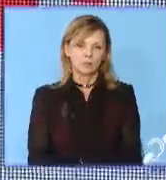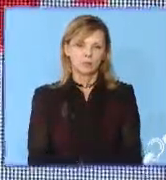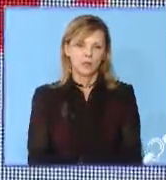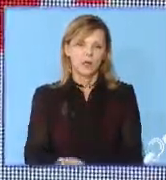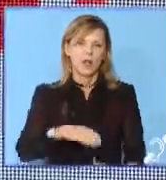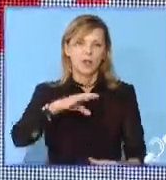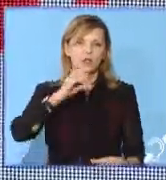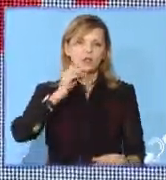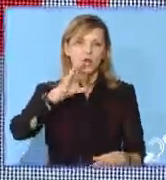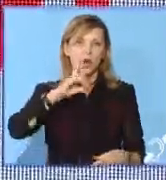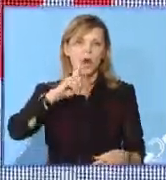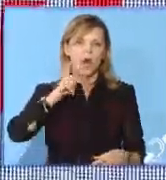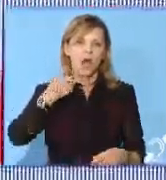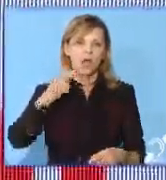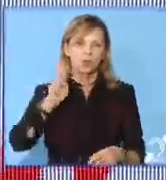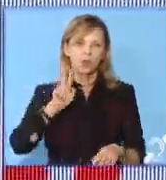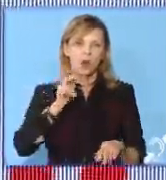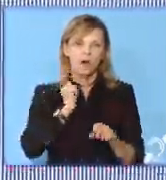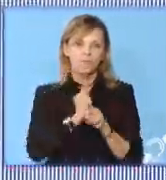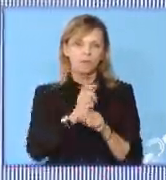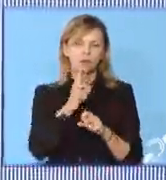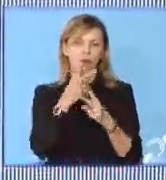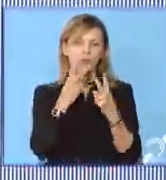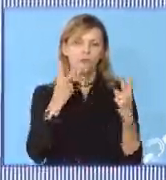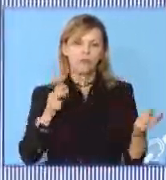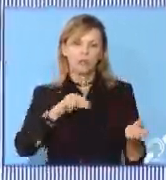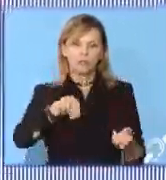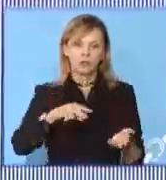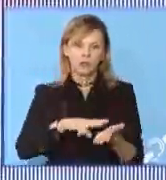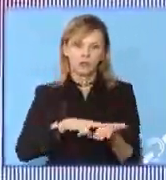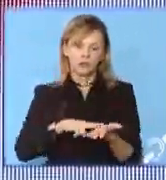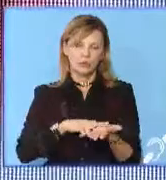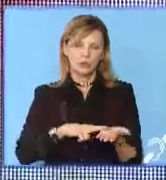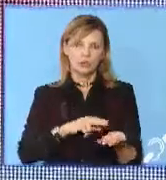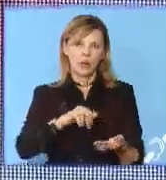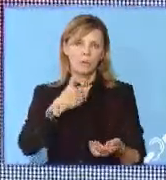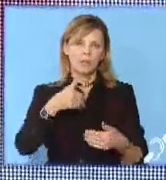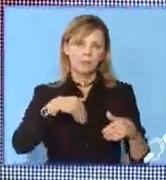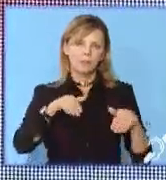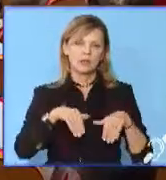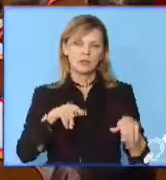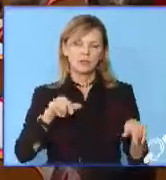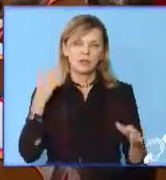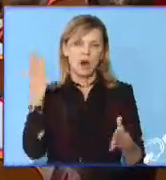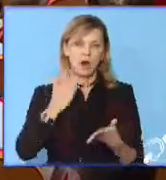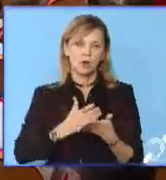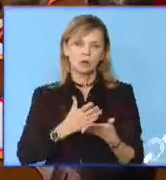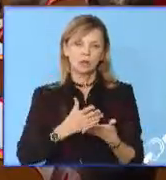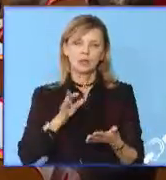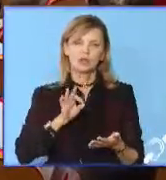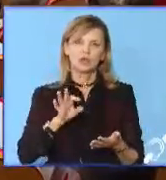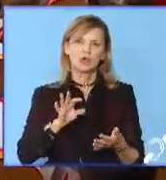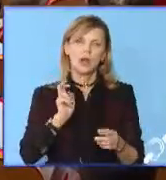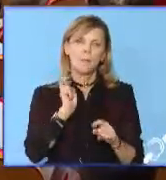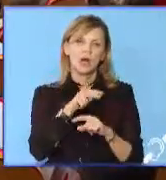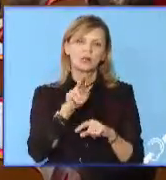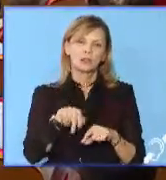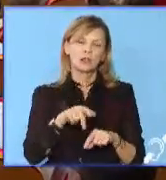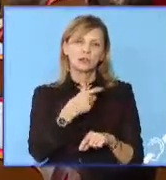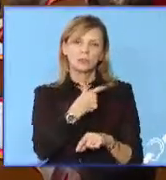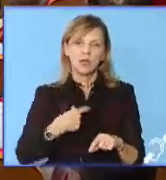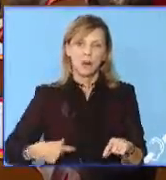Marcel Ciolacu a făcut pentru prima dată o vizită în Râmnicu-Vâlcea în calitate de premier. Cu această ocazie s-a stabilit și candidatul pentru funcția de primar